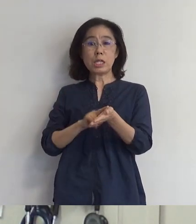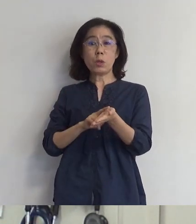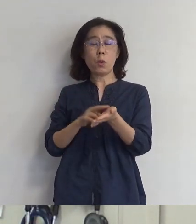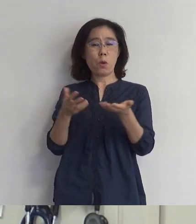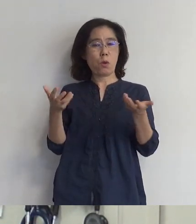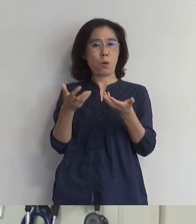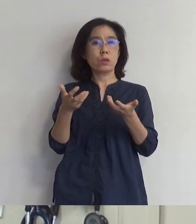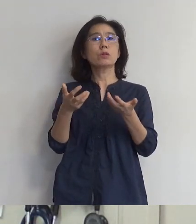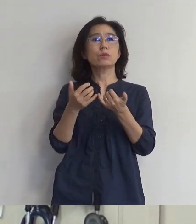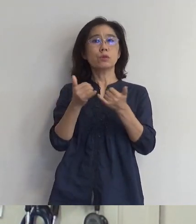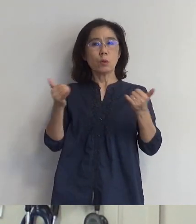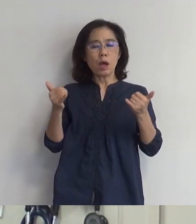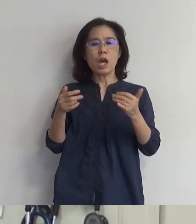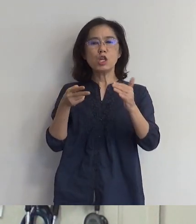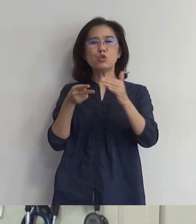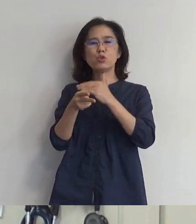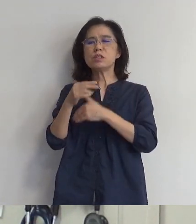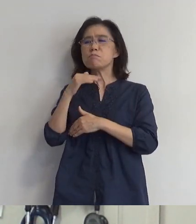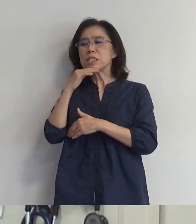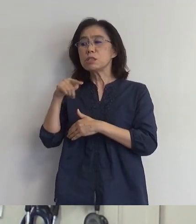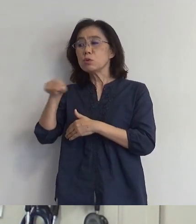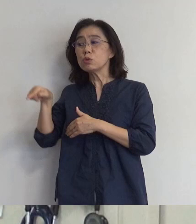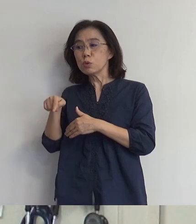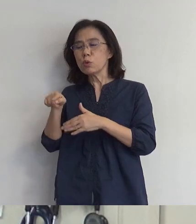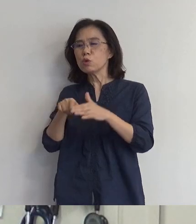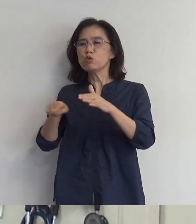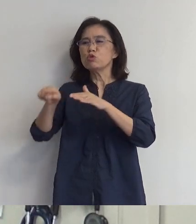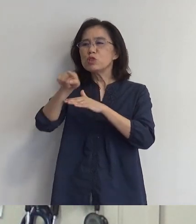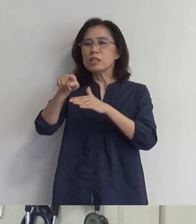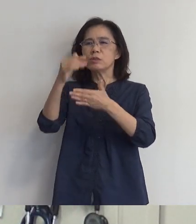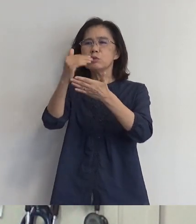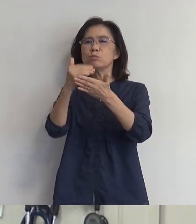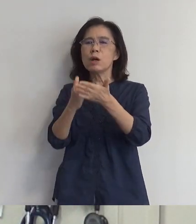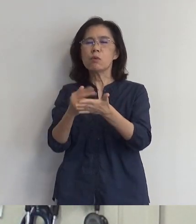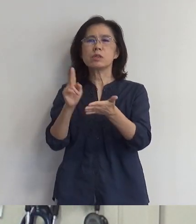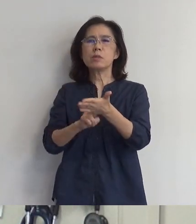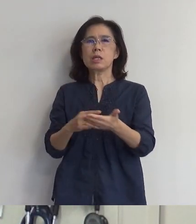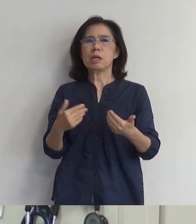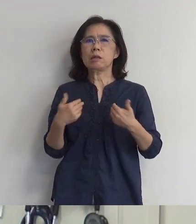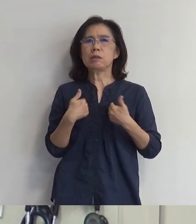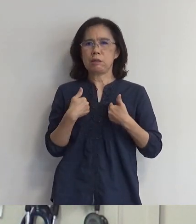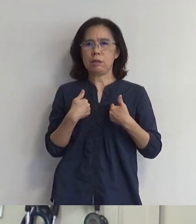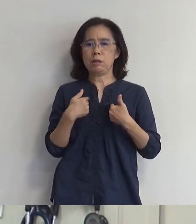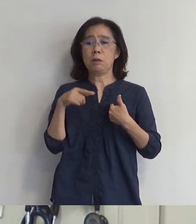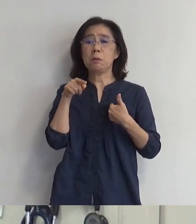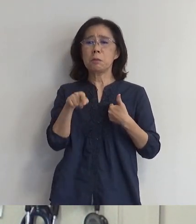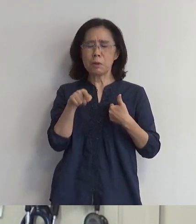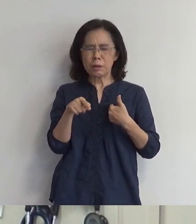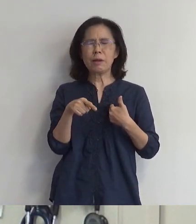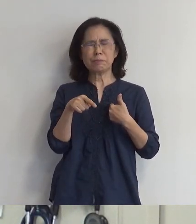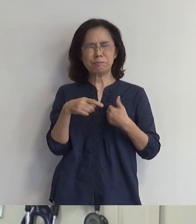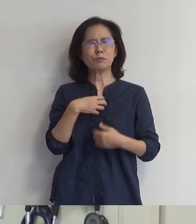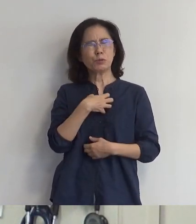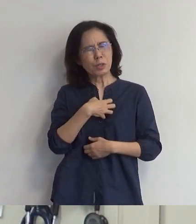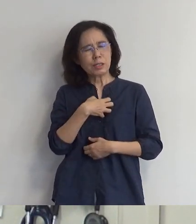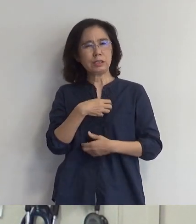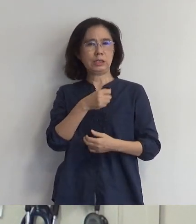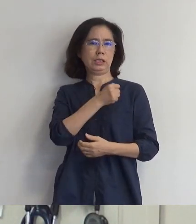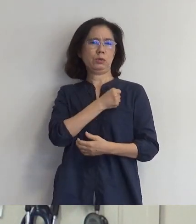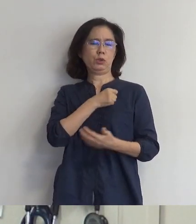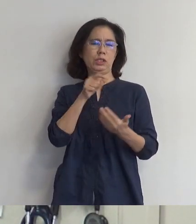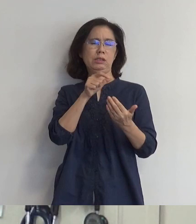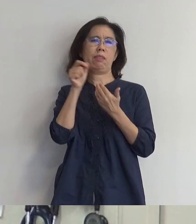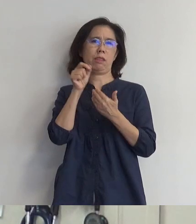待ちの患者さんの中で優先順位をつけざるを得ません。これが医療従事者にとって最もつらい命の選択です